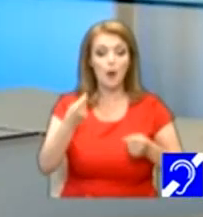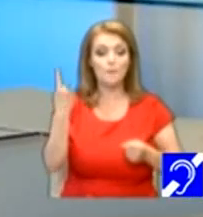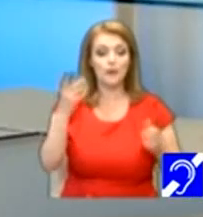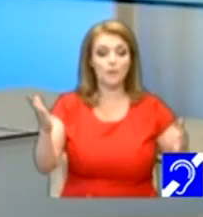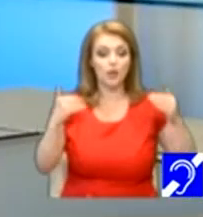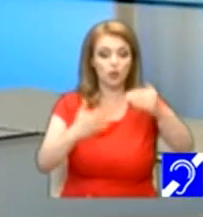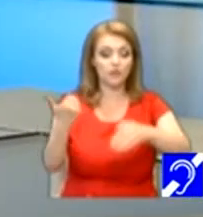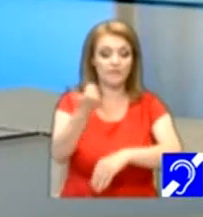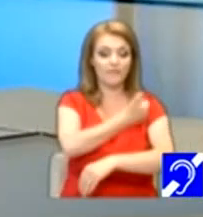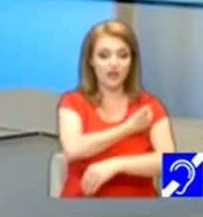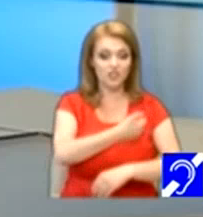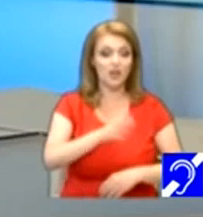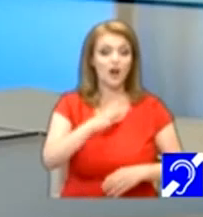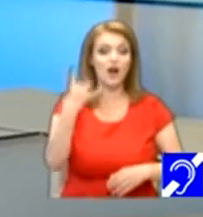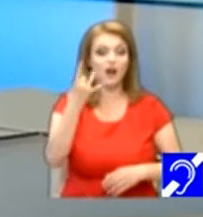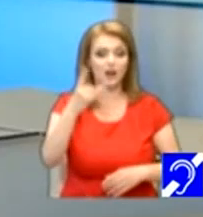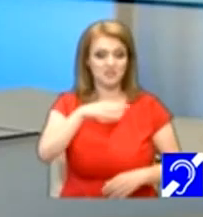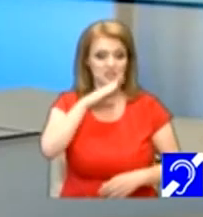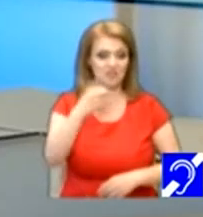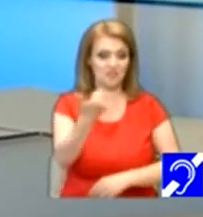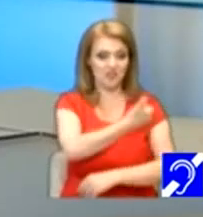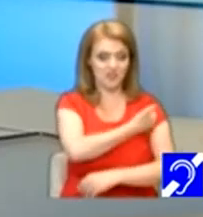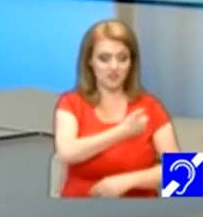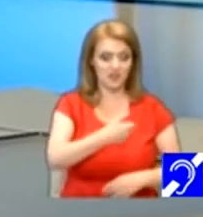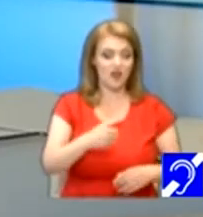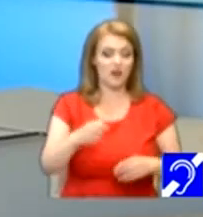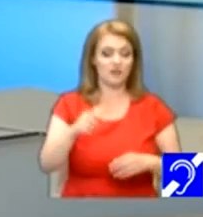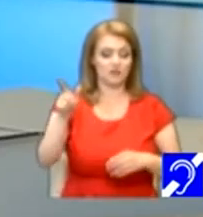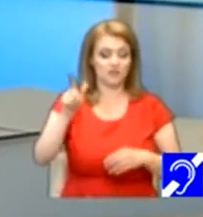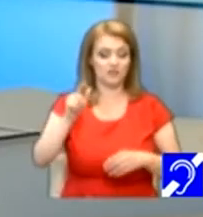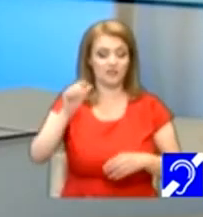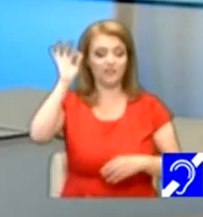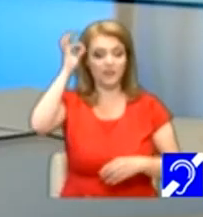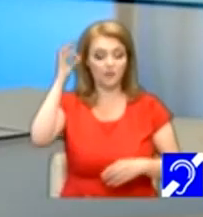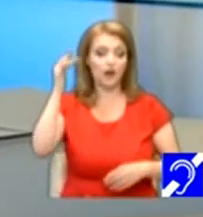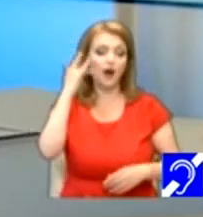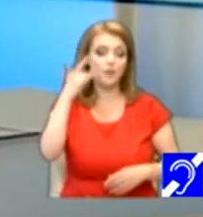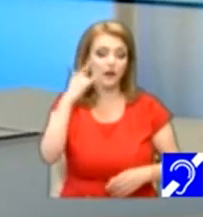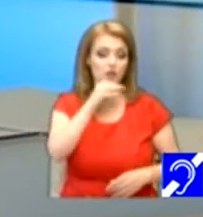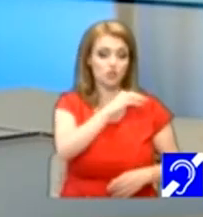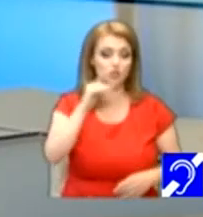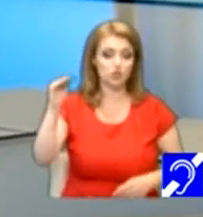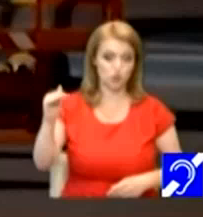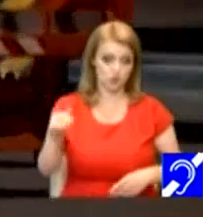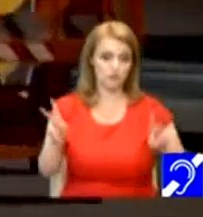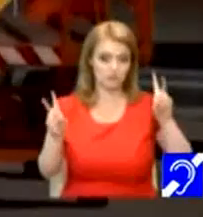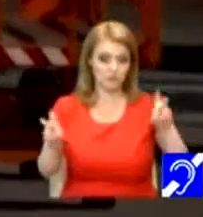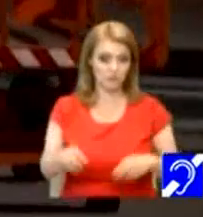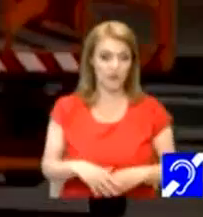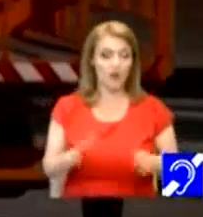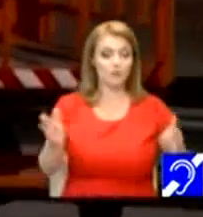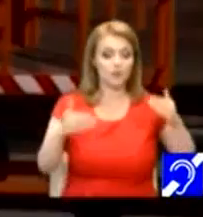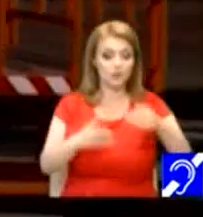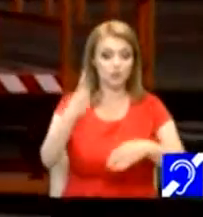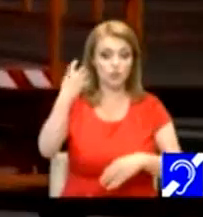de vaccinuri care se administrează într-o singură doză. E vorba de serul produs de compania americană Johnson & Johnson. Lotul de